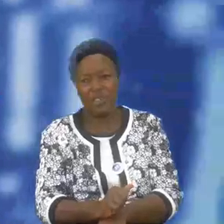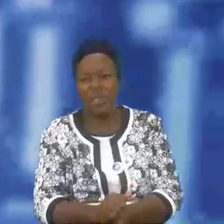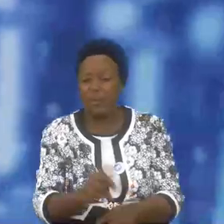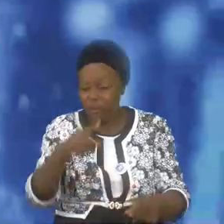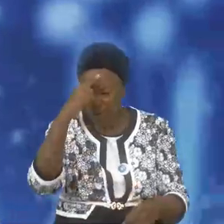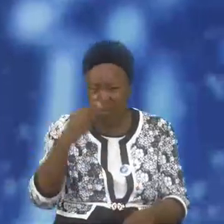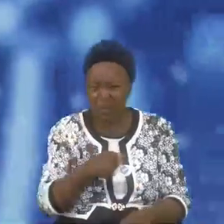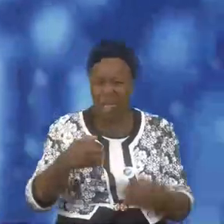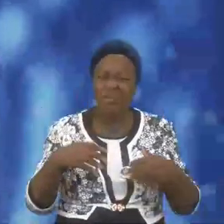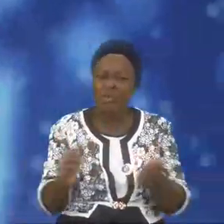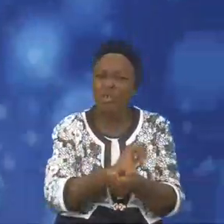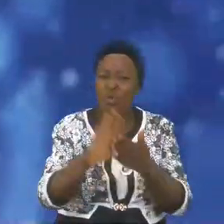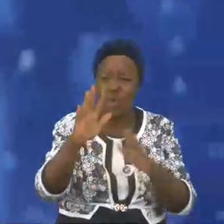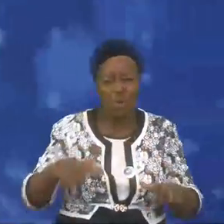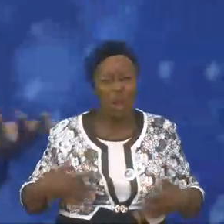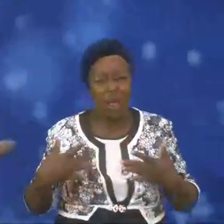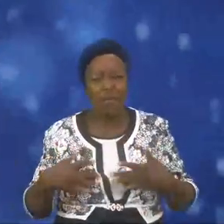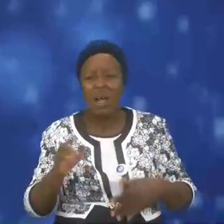que ça détruit ta vie.